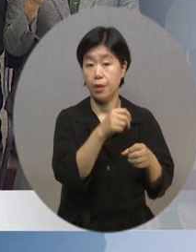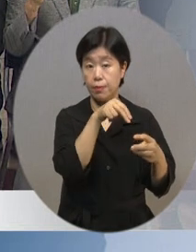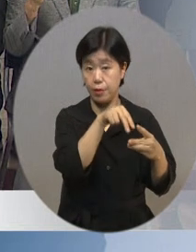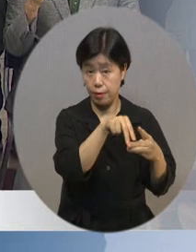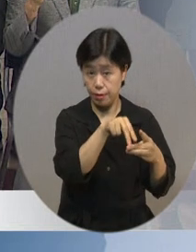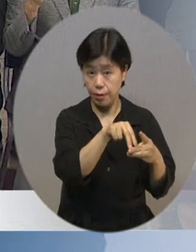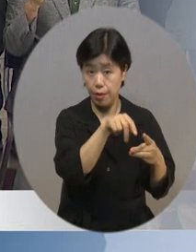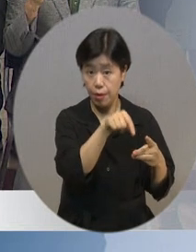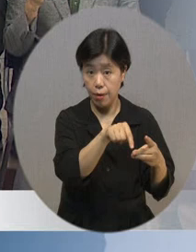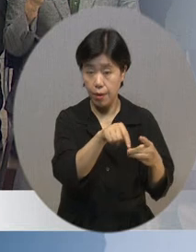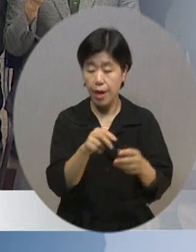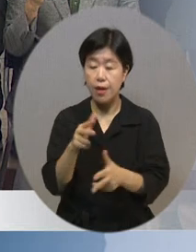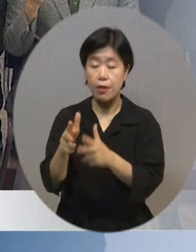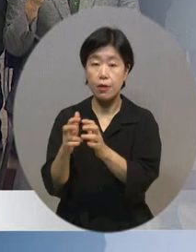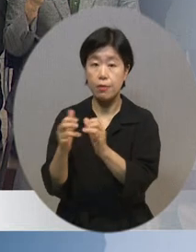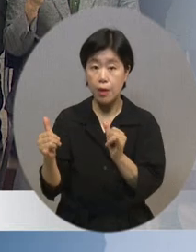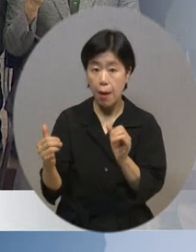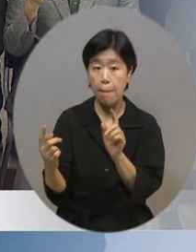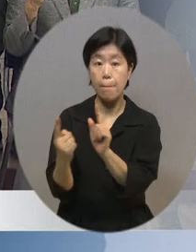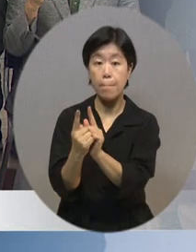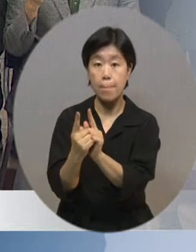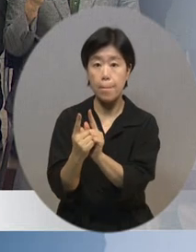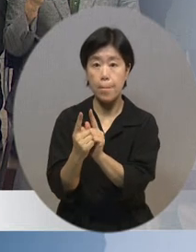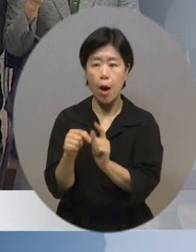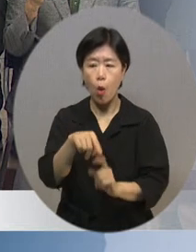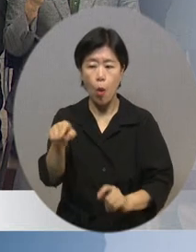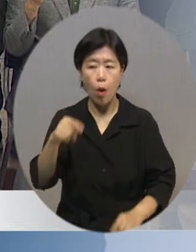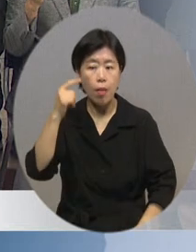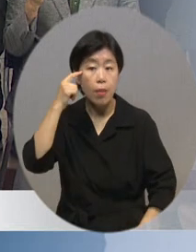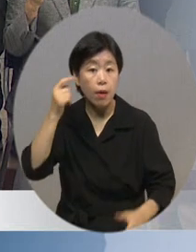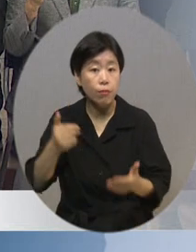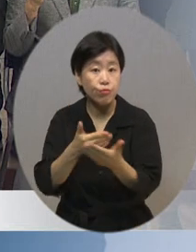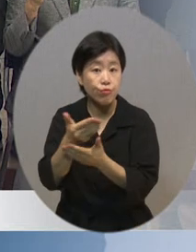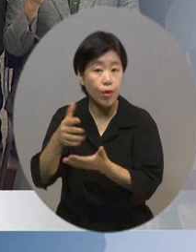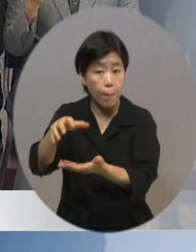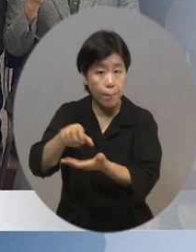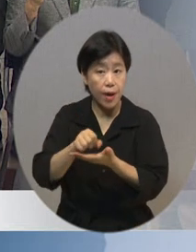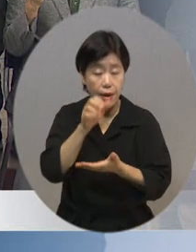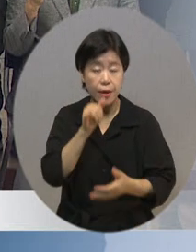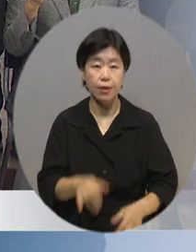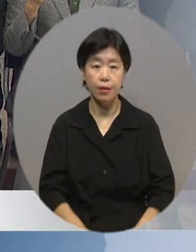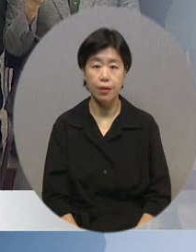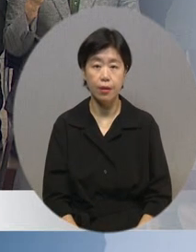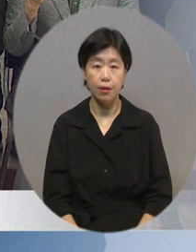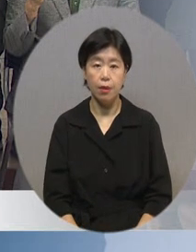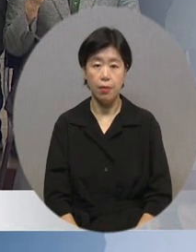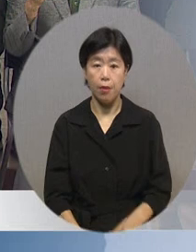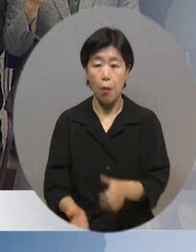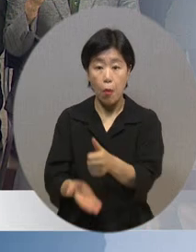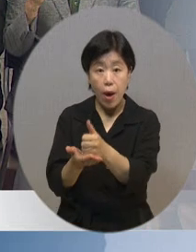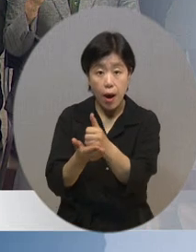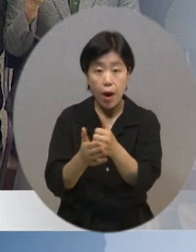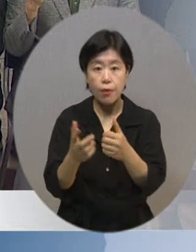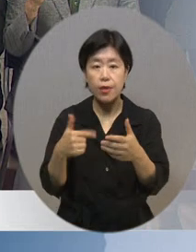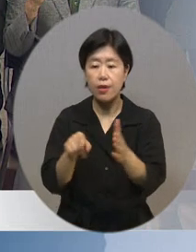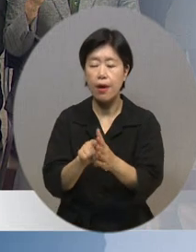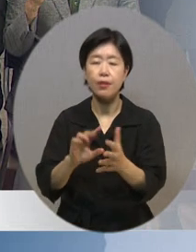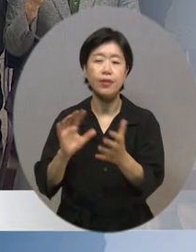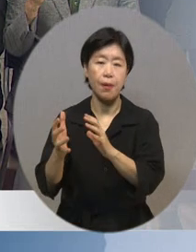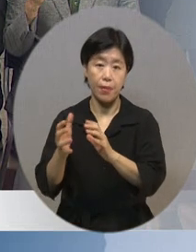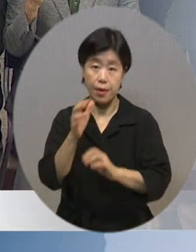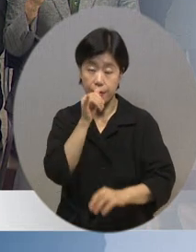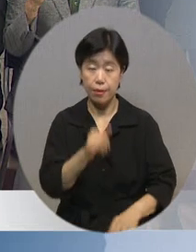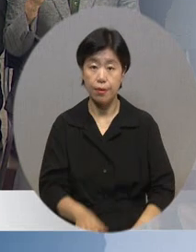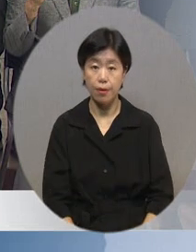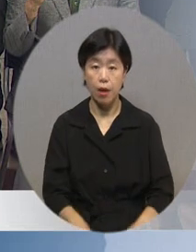만나 현장의 목소리를 청취하는 시간을 가졌습니다. 장애인 기업 활동 촉진 간담회가 열린 건데요.